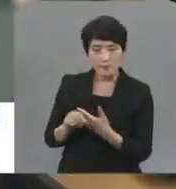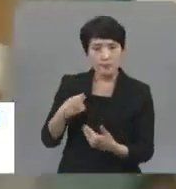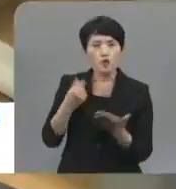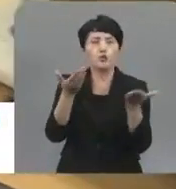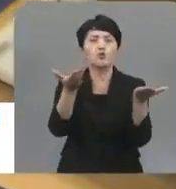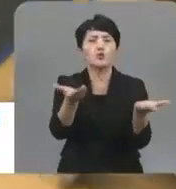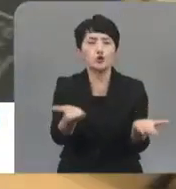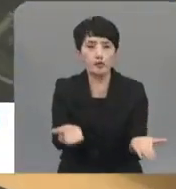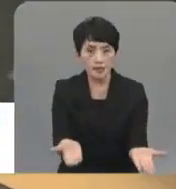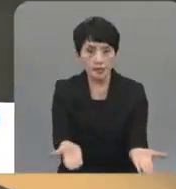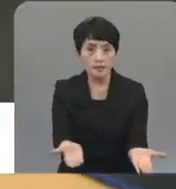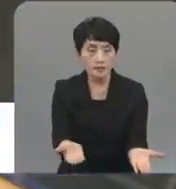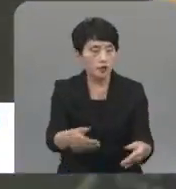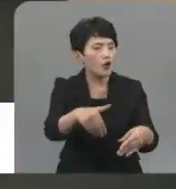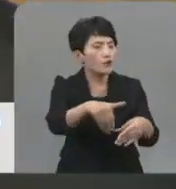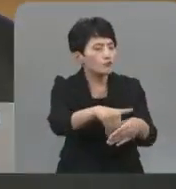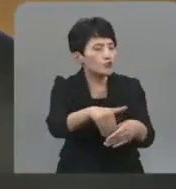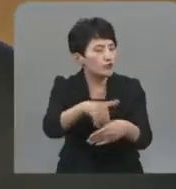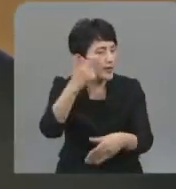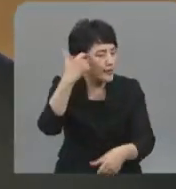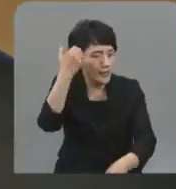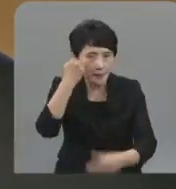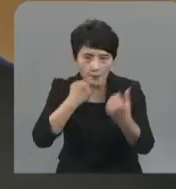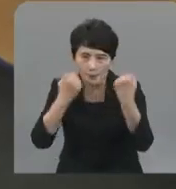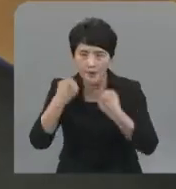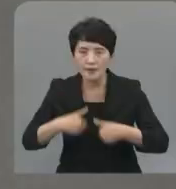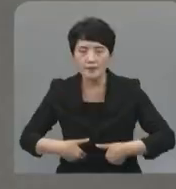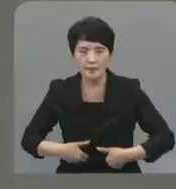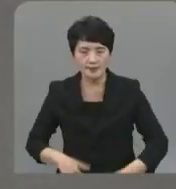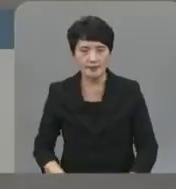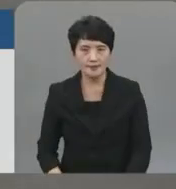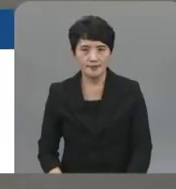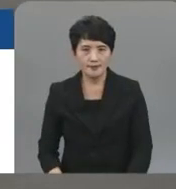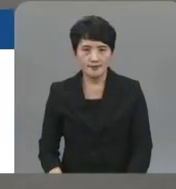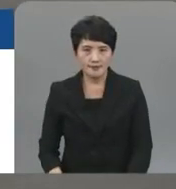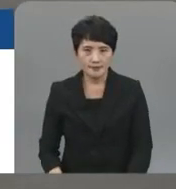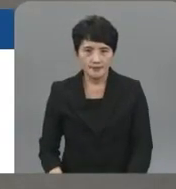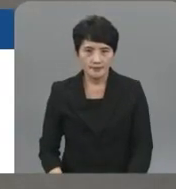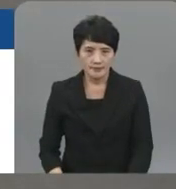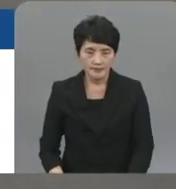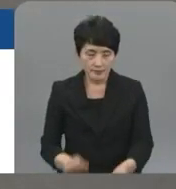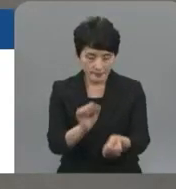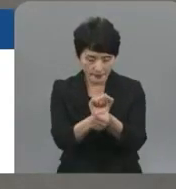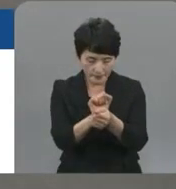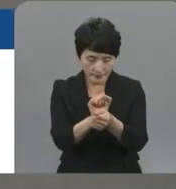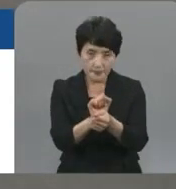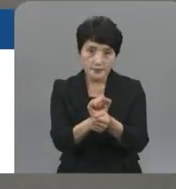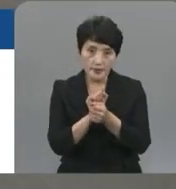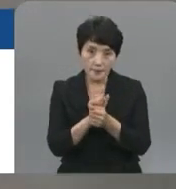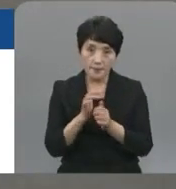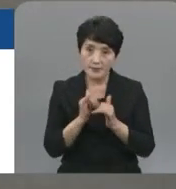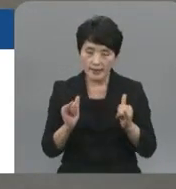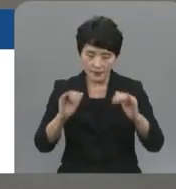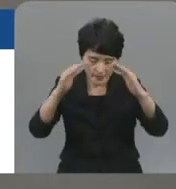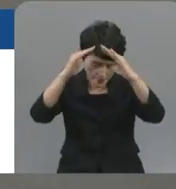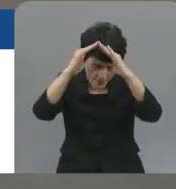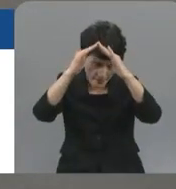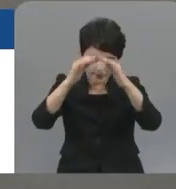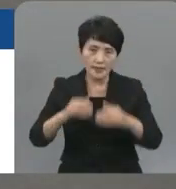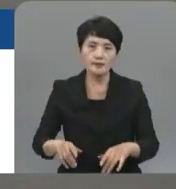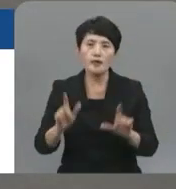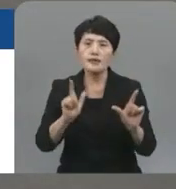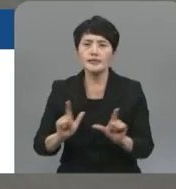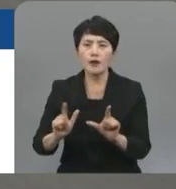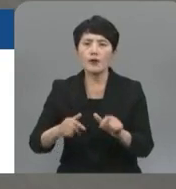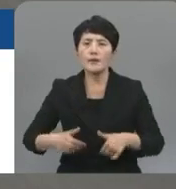nghị cách ly trong vòng 5 ngày chính phủ sẽ nỗ lực để tạo ra nền văn hóa và chế độ nghỉ phép khi bị ốm tạo điều kiện cho người dân chủ động